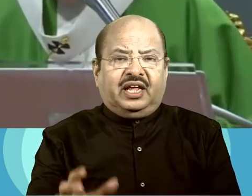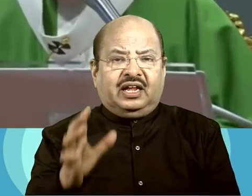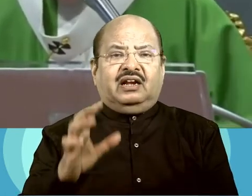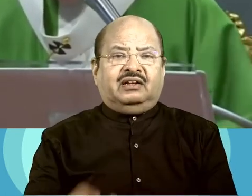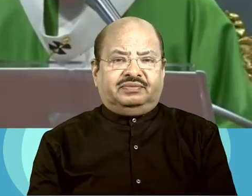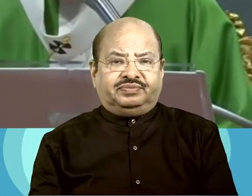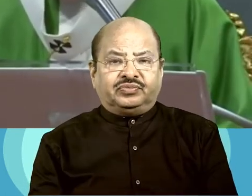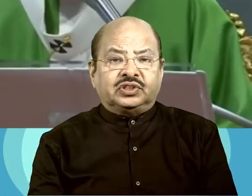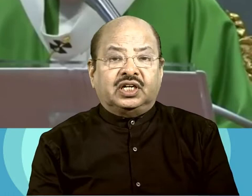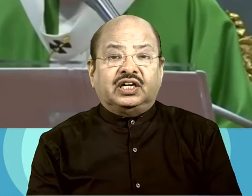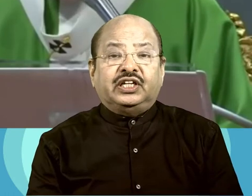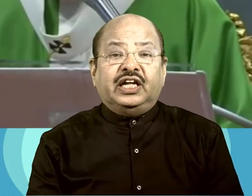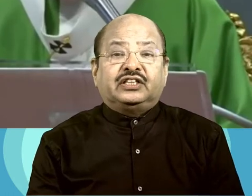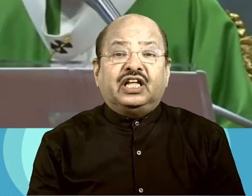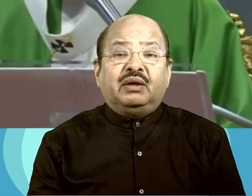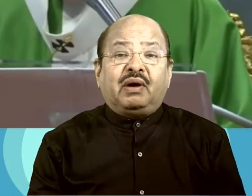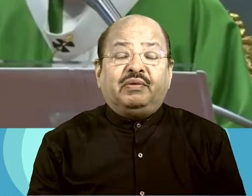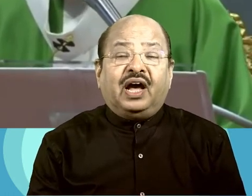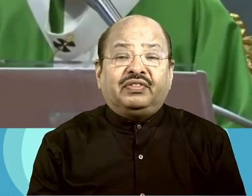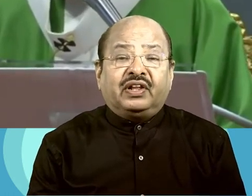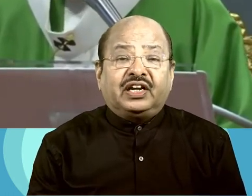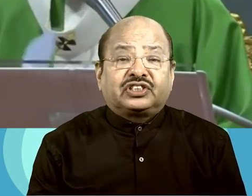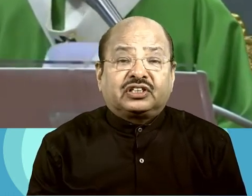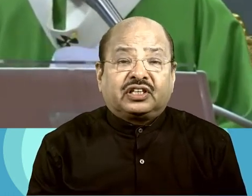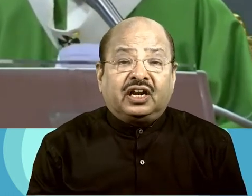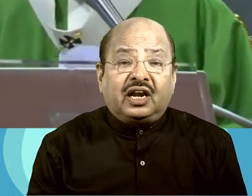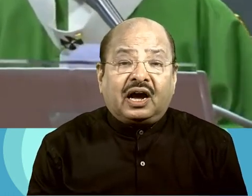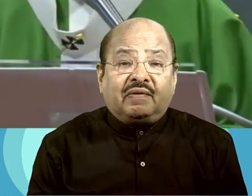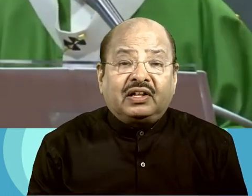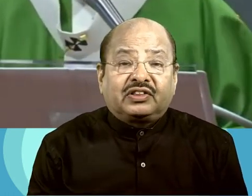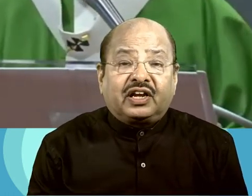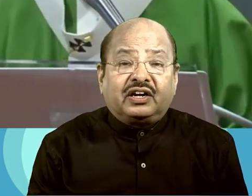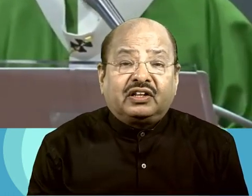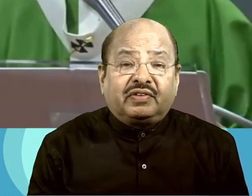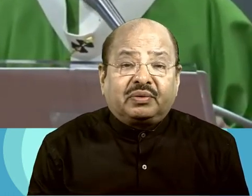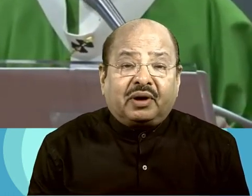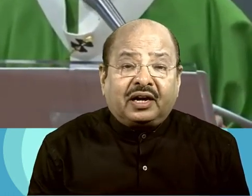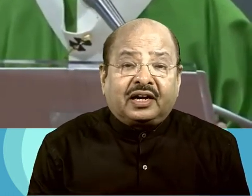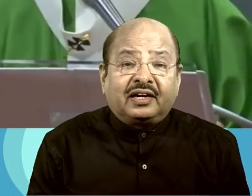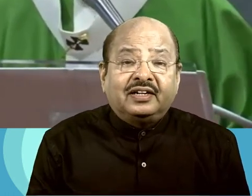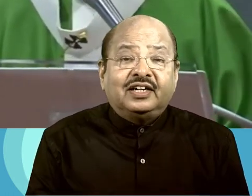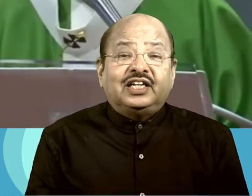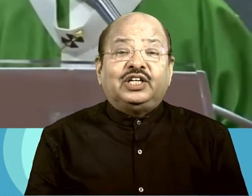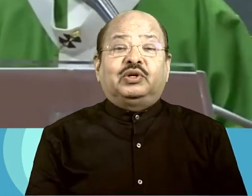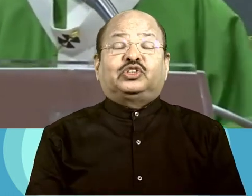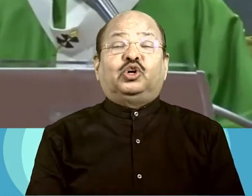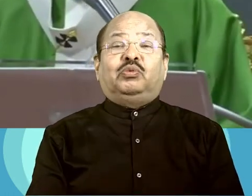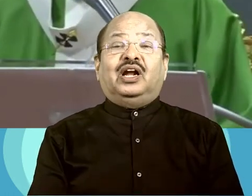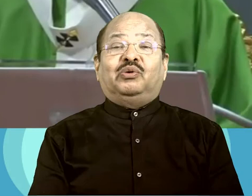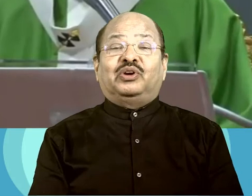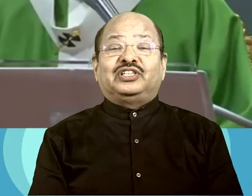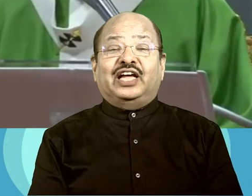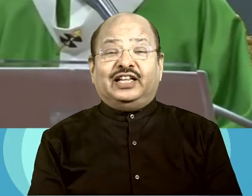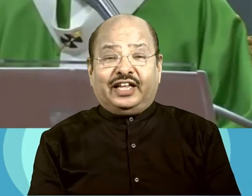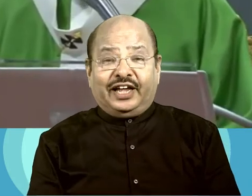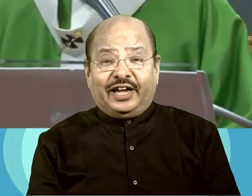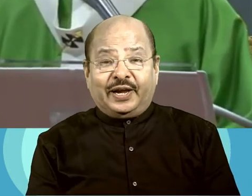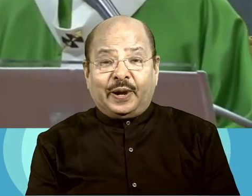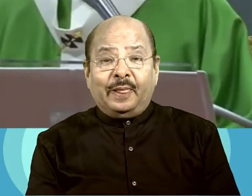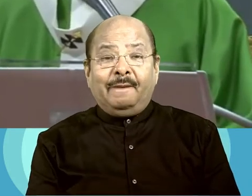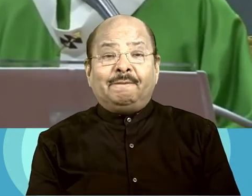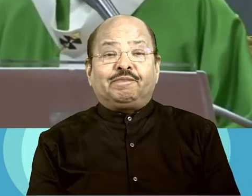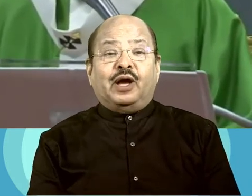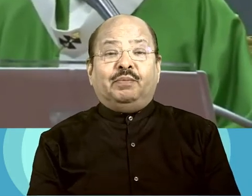ശ്രദ്ധാശിഥില്യത്തിൻ്റെയും ഇടയിൽ ഹൃദയത്തിലെ മൗനാന്തരീക്ഷത്തിൽ അവളെ തേടുന്നവരുമായ യുവത്വമുള്ള ഒരു